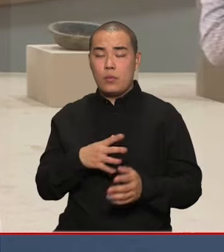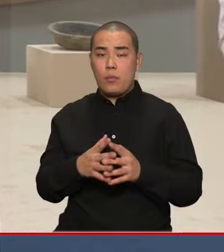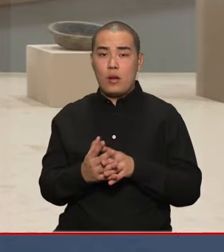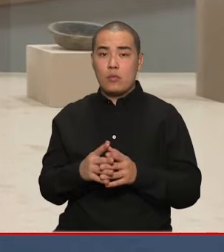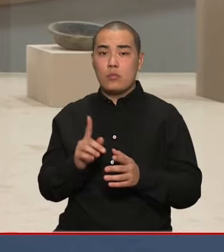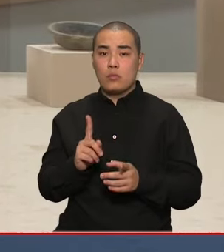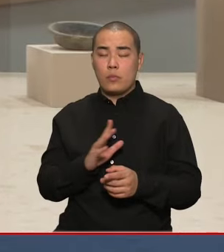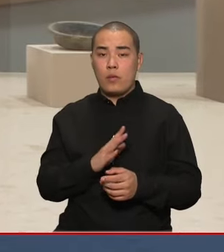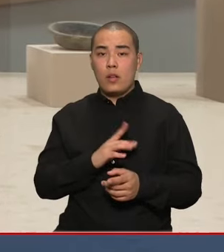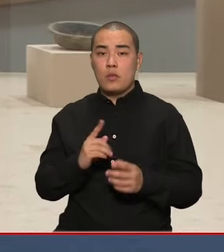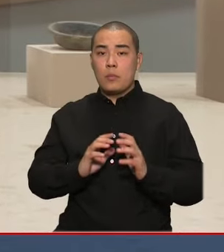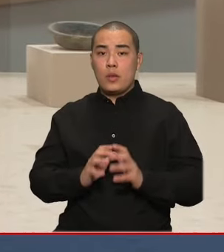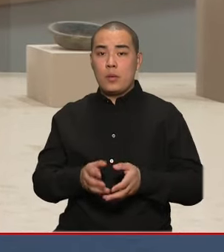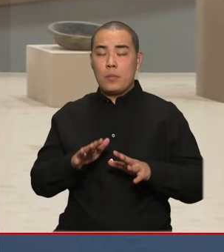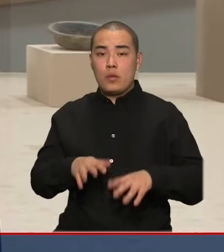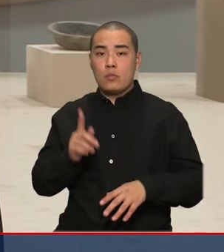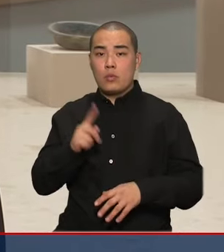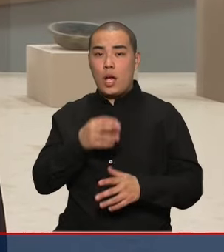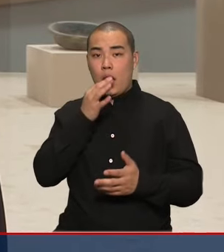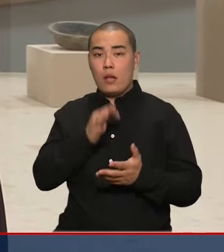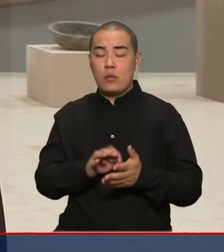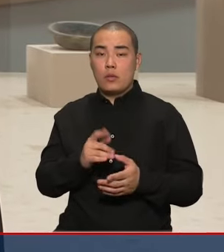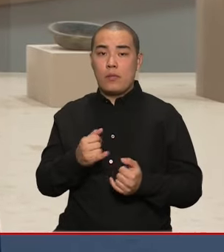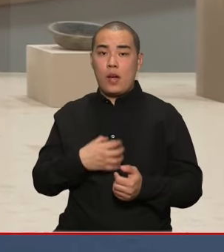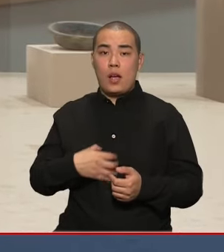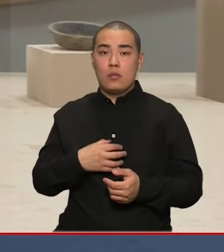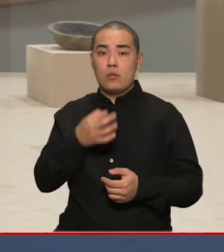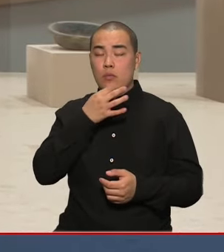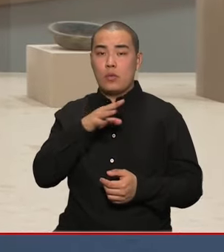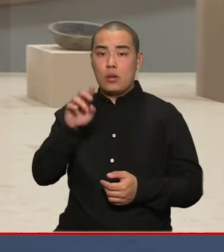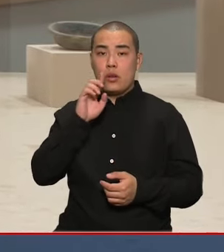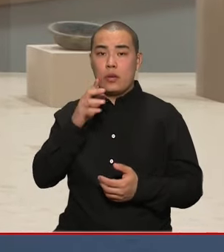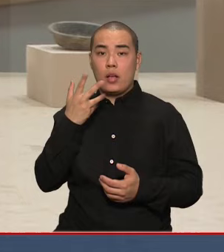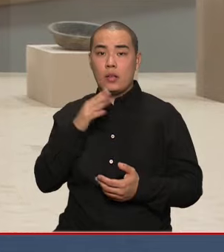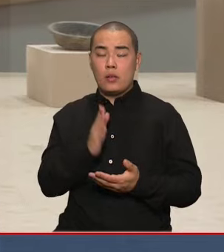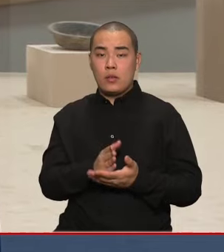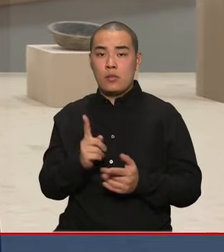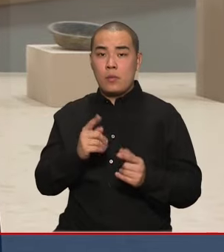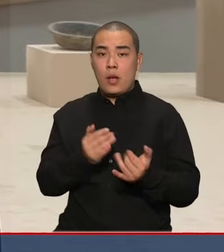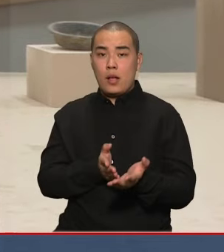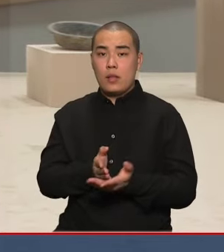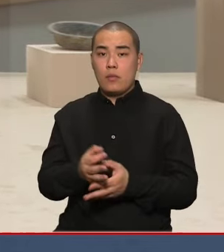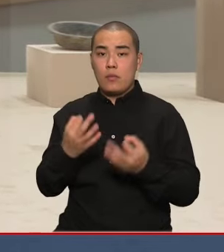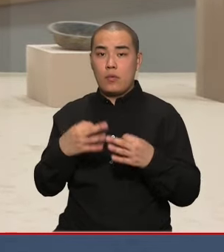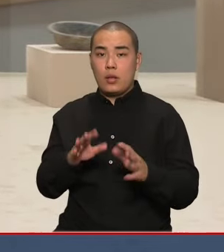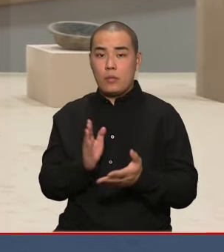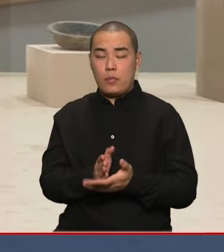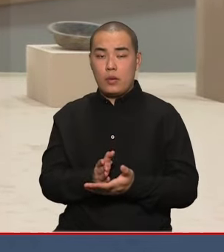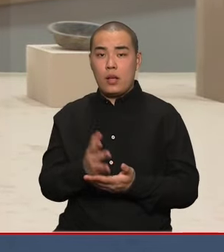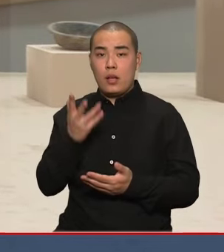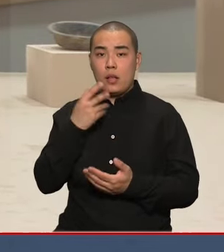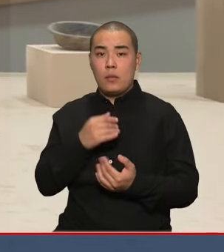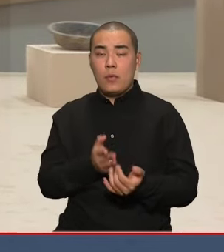многие боролись, но международные эксперты тоже отмечают, что важно в любой стране, когда есть какая-то инициатива, когда есть политическая воля. Когда